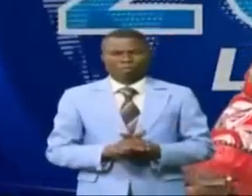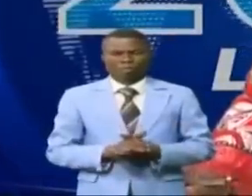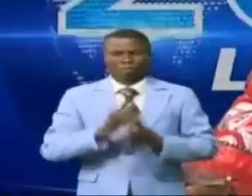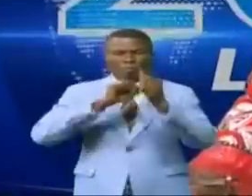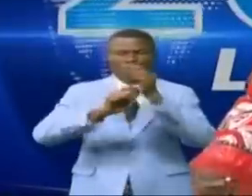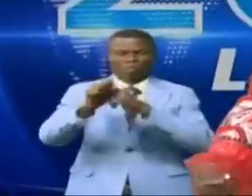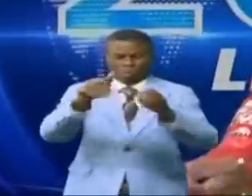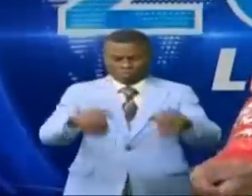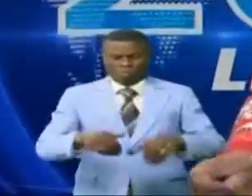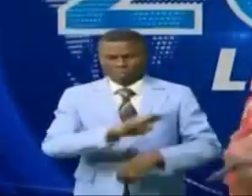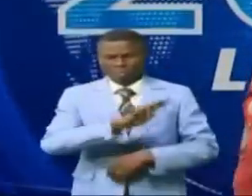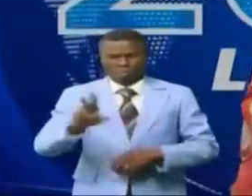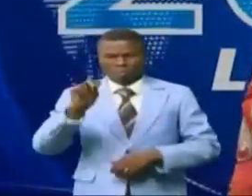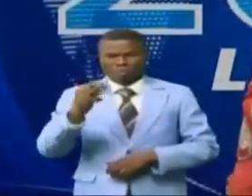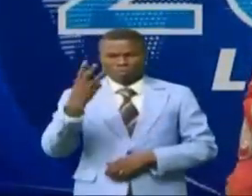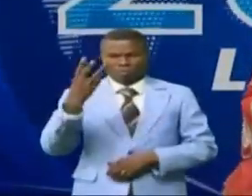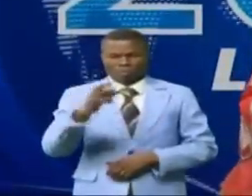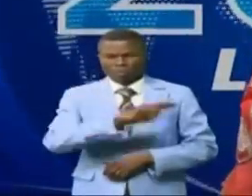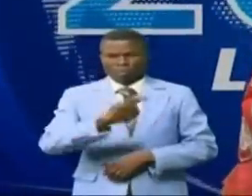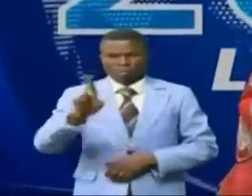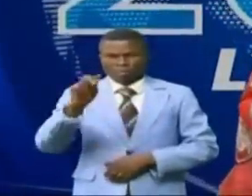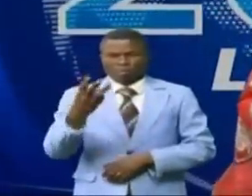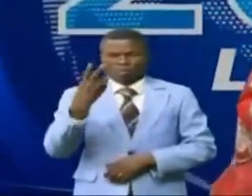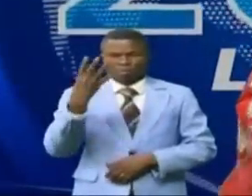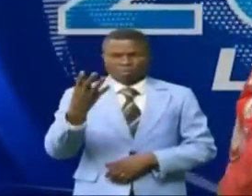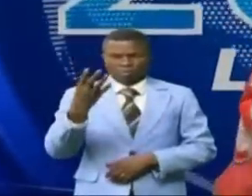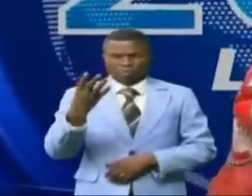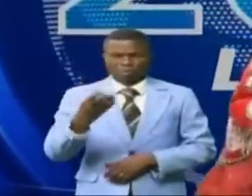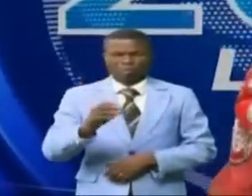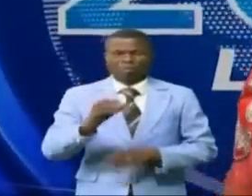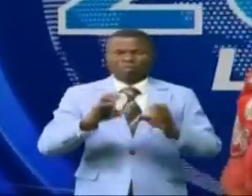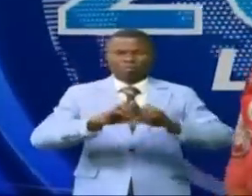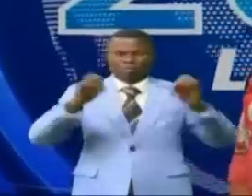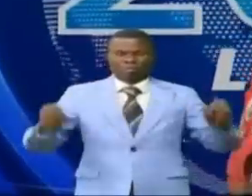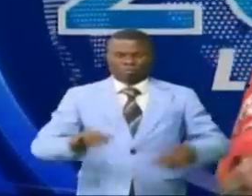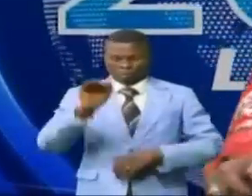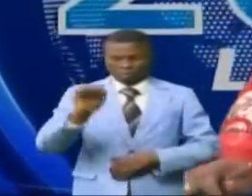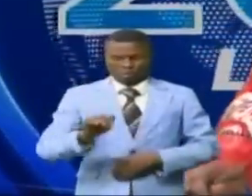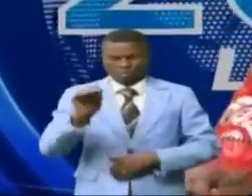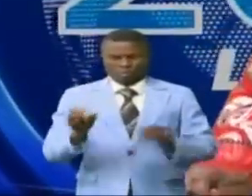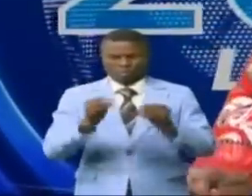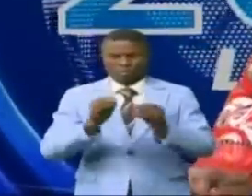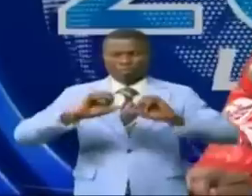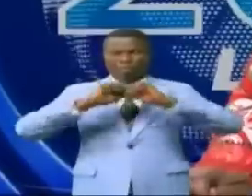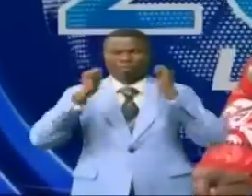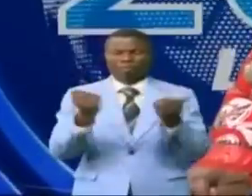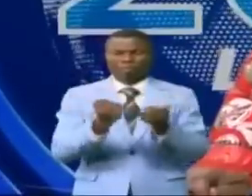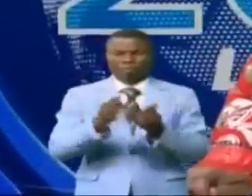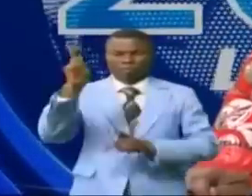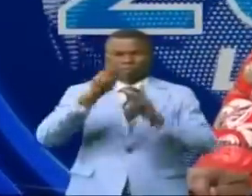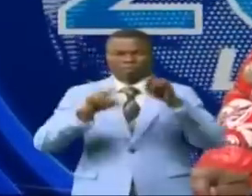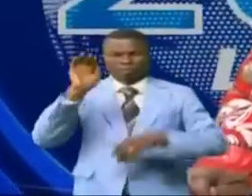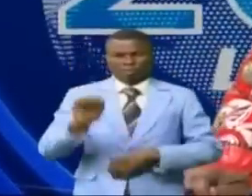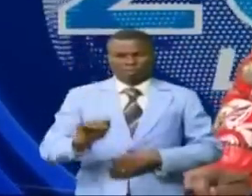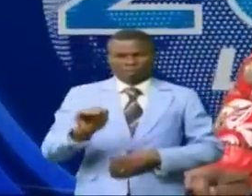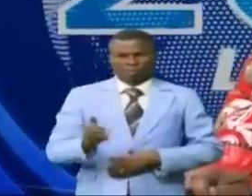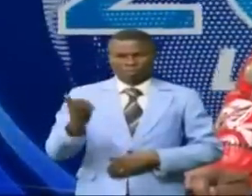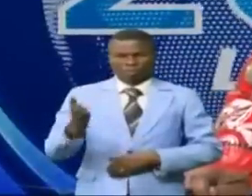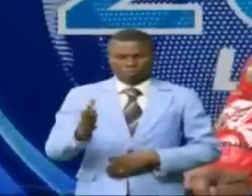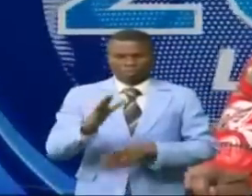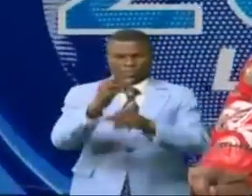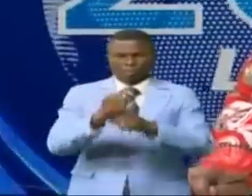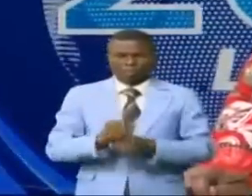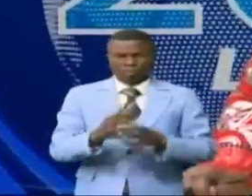Campagne agricole 2023-2024, 50 pygmées réunis à Kinshasa au sein de l'association des peuples autochtones ont reçu